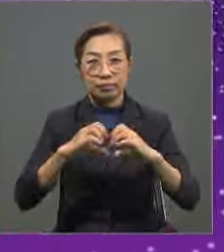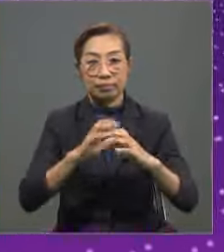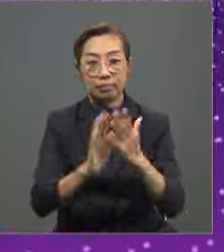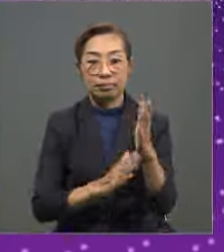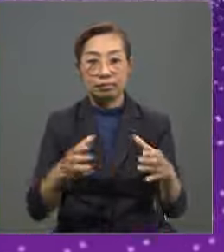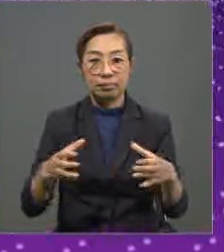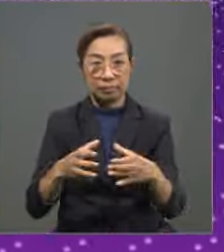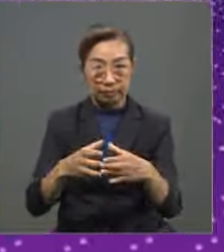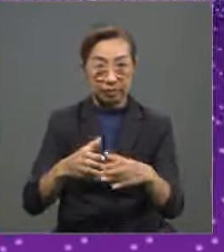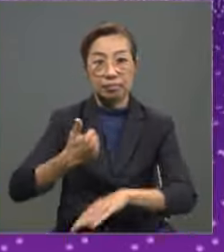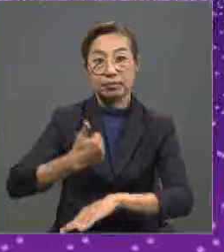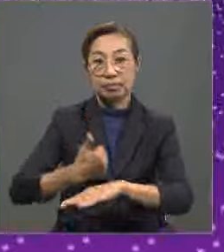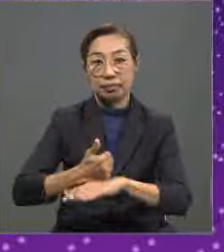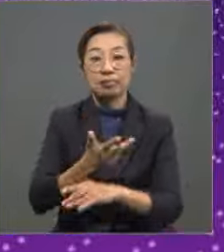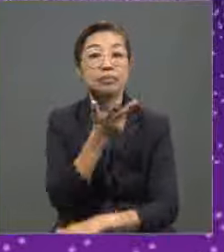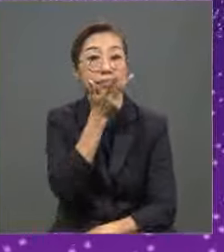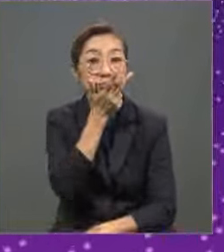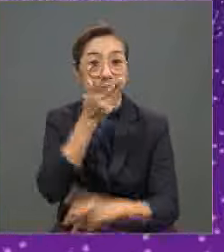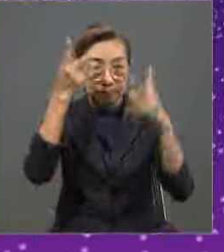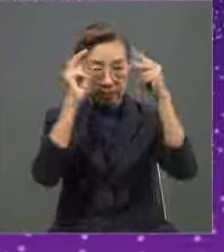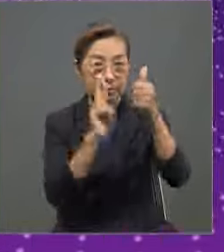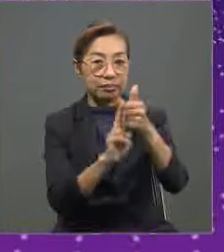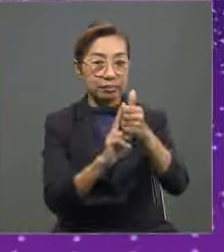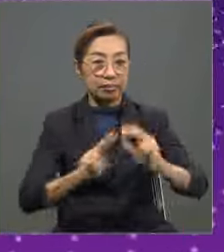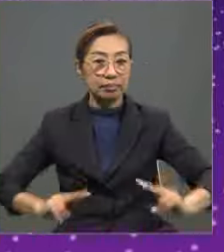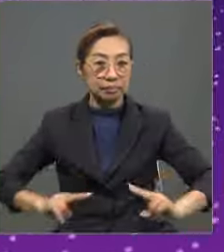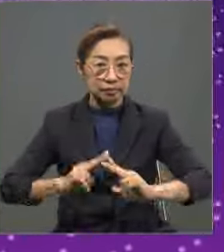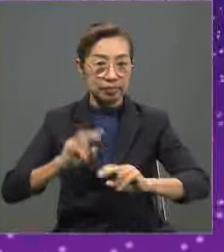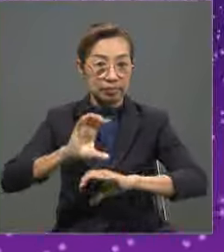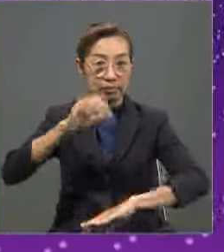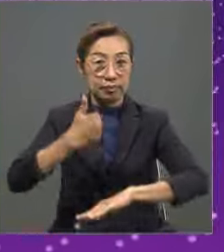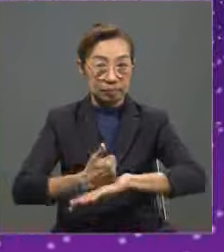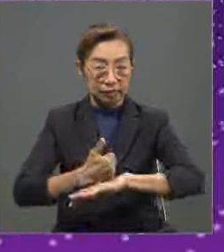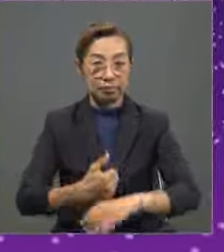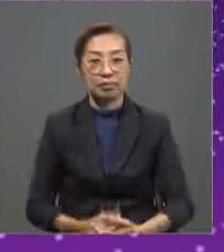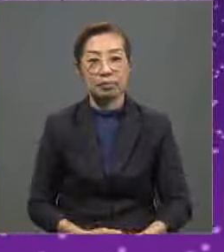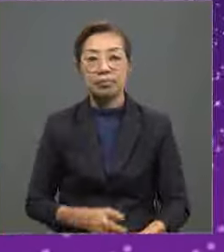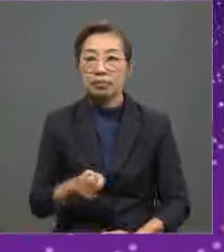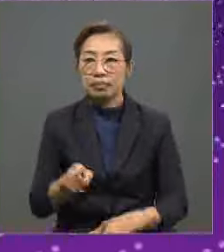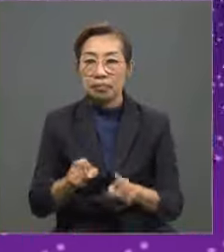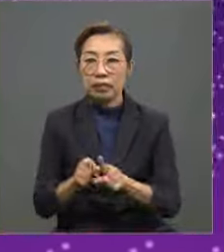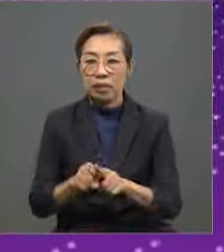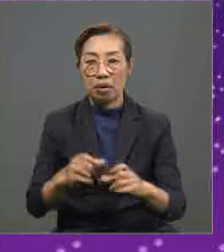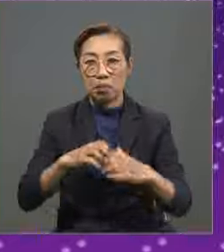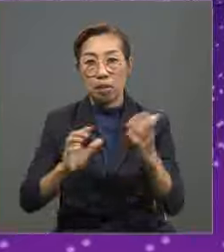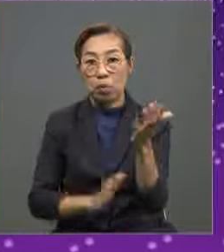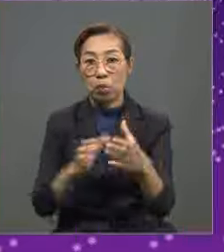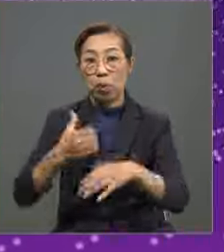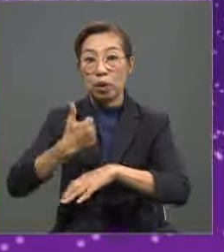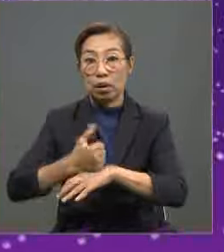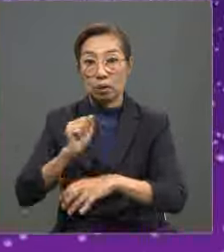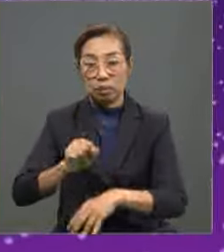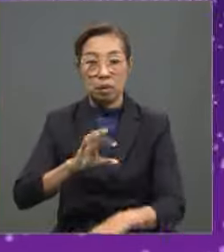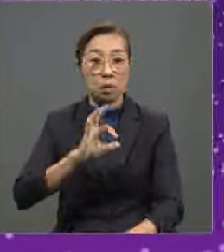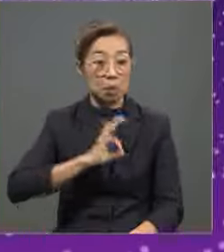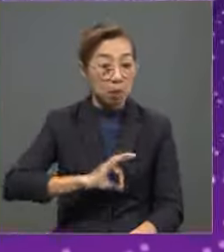บ้างนะคะนายอนุทินชัวรกูลรองนายกรัฐมนตรีและรัฐมนตรีว่าการกระทรวงมหาดไทยในฐานะหัวหน้าพรรคก็บอกนะคะว่าส่วนตัวเนี่ย